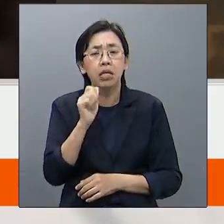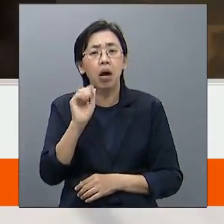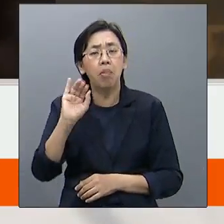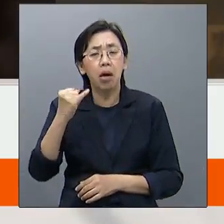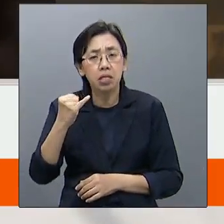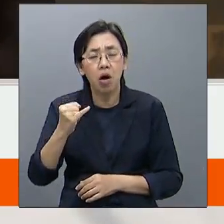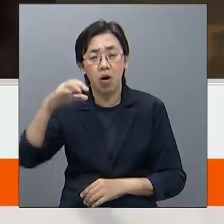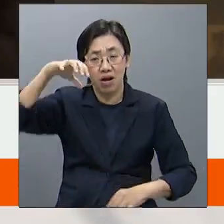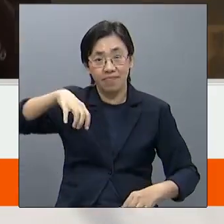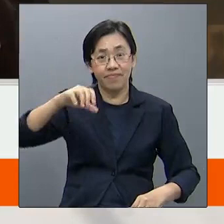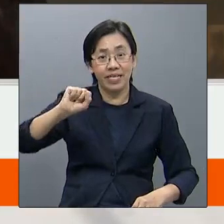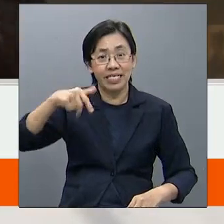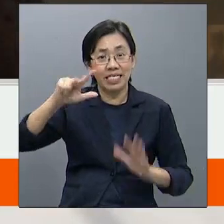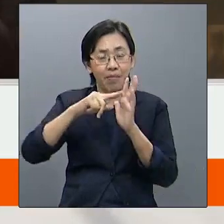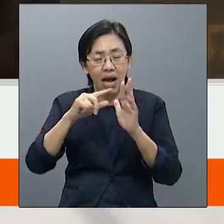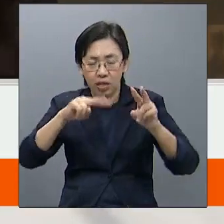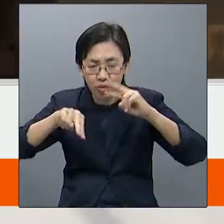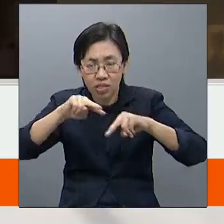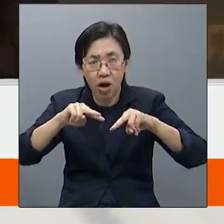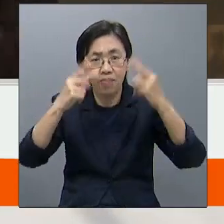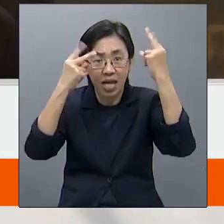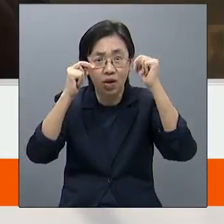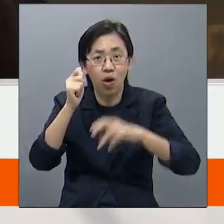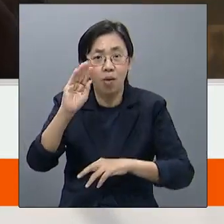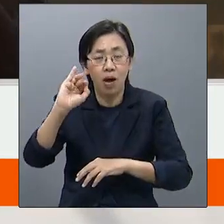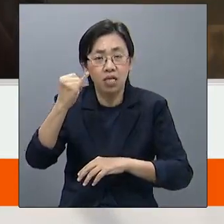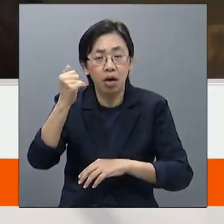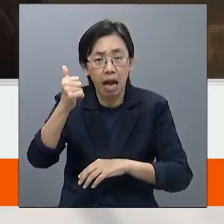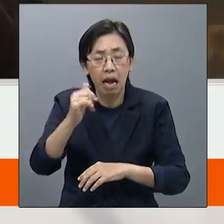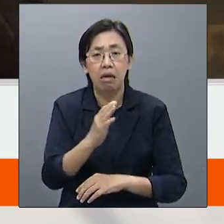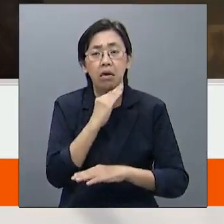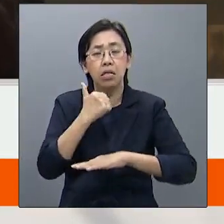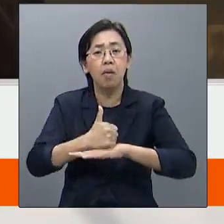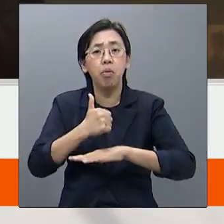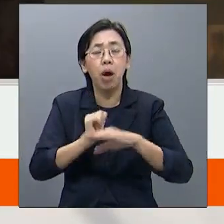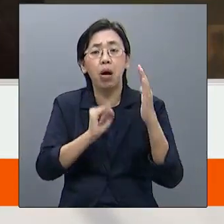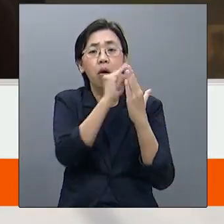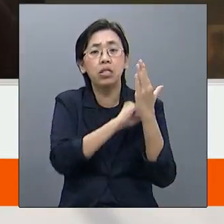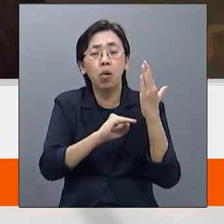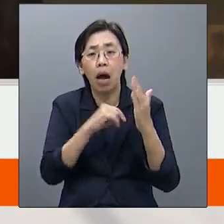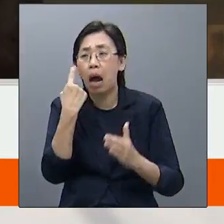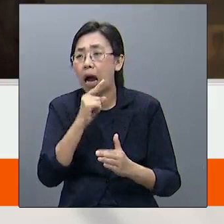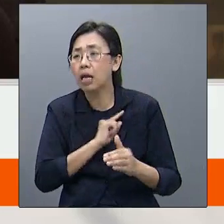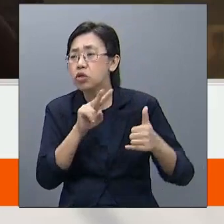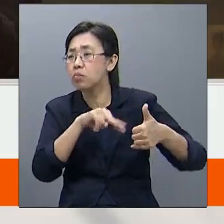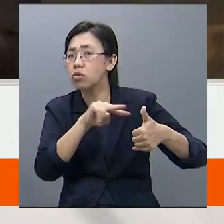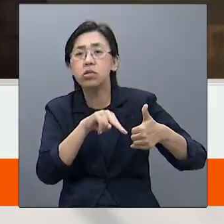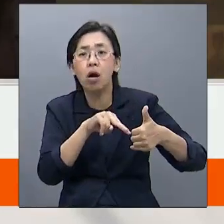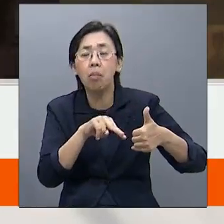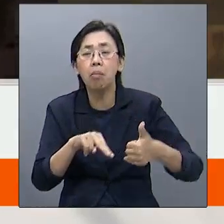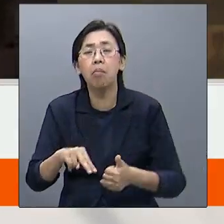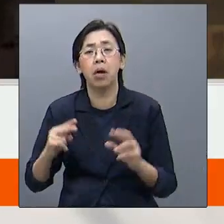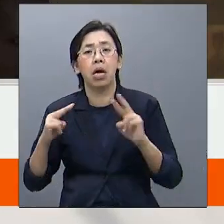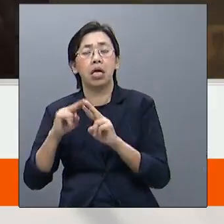มสภาอบโรในการตรวจสอบนายกอบโรแต่ถ้าเป็นผู้ว่าแทบจะไมมคนไ้เลยนอกเหอจากส่วกลางหรอว